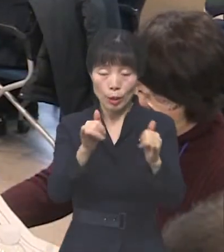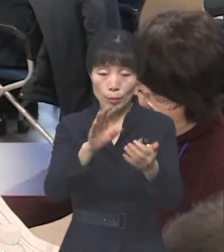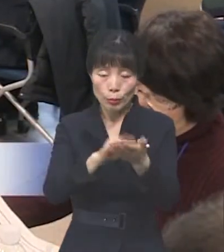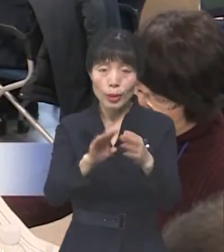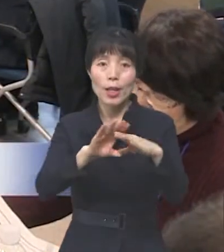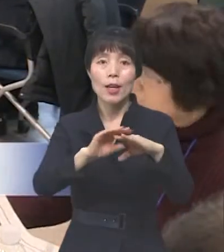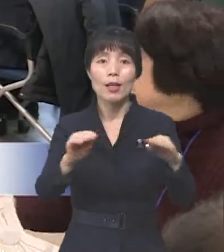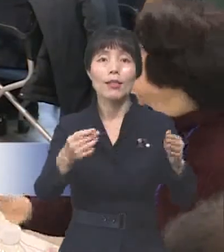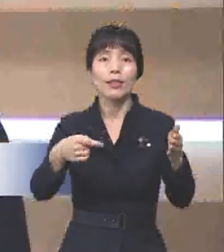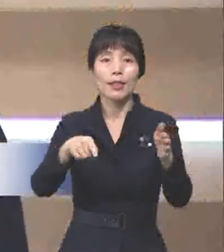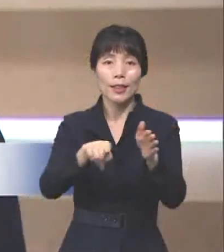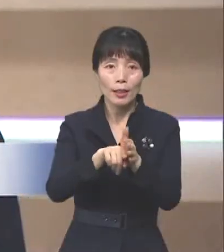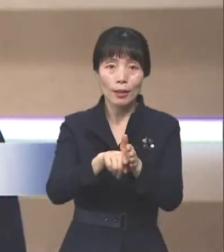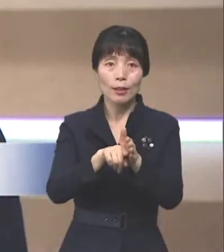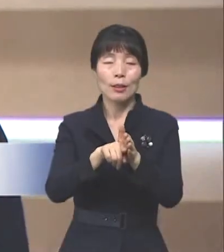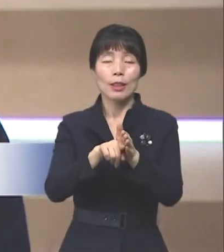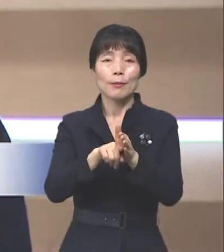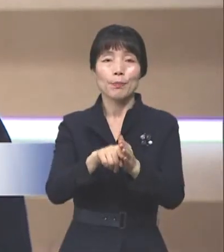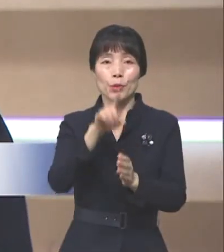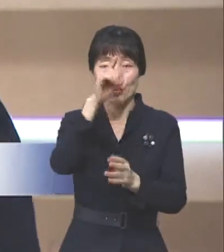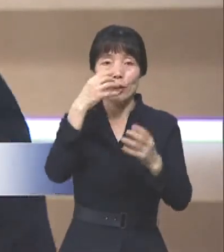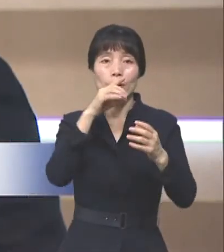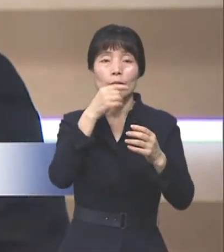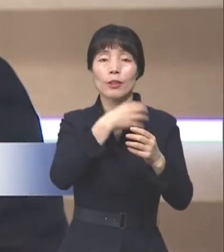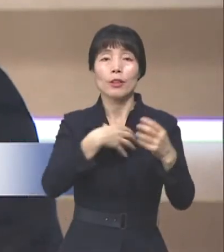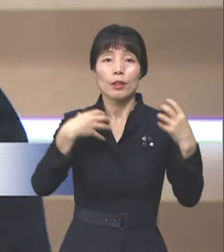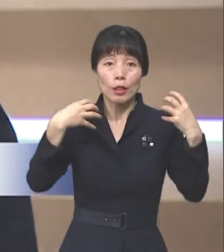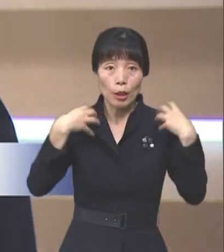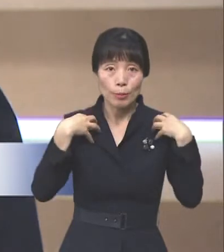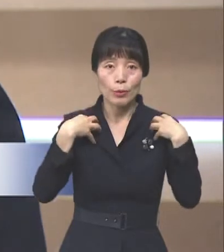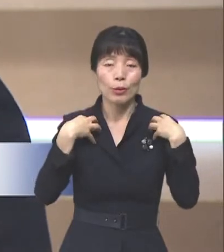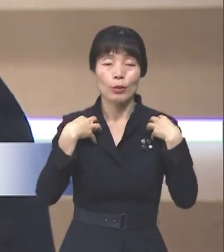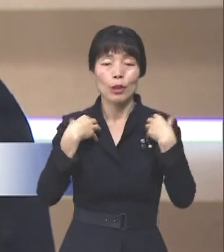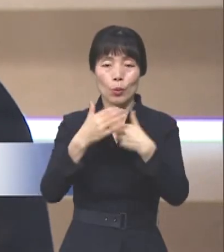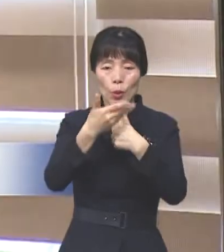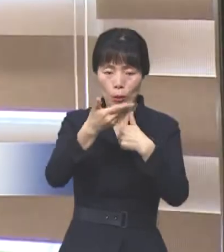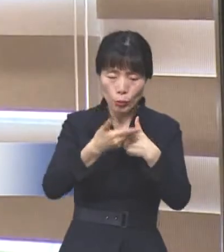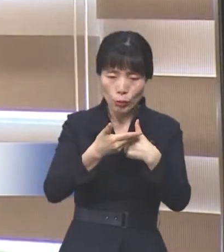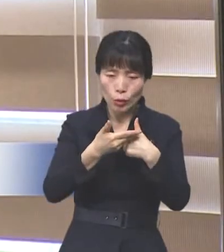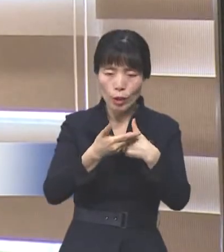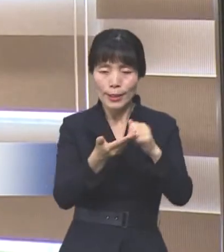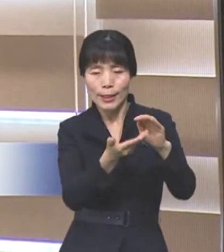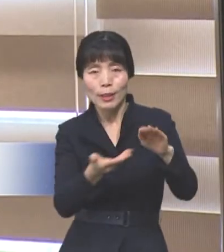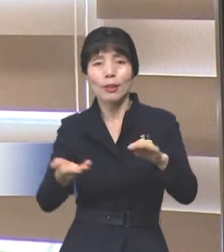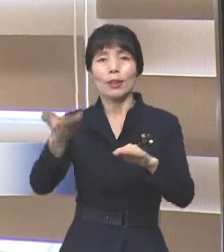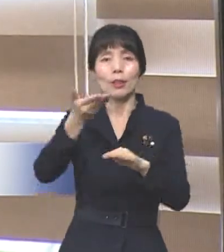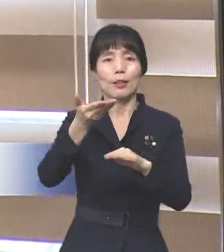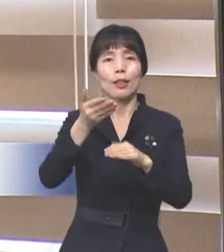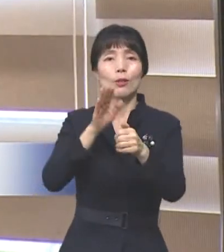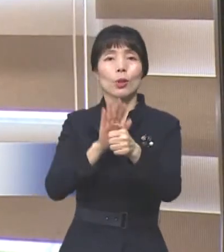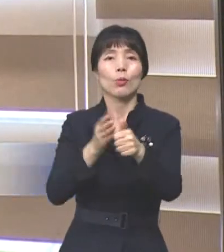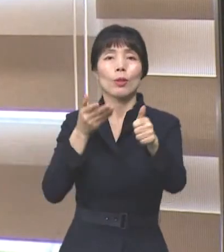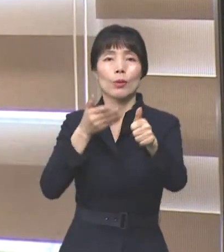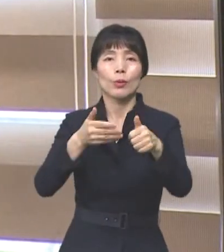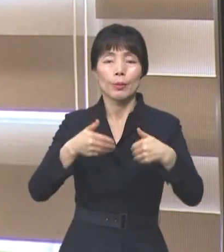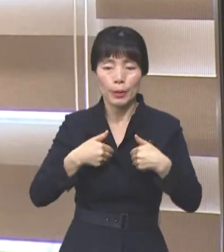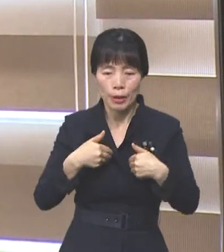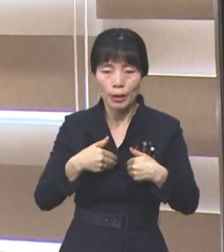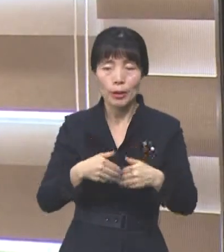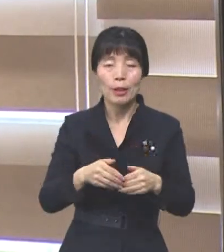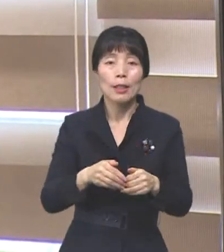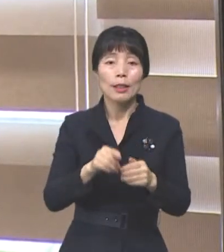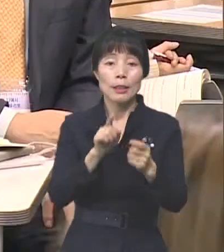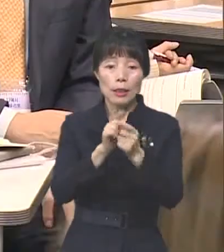문제를 해소하기 위해선 중앙정부가 주도하는 현 복지정책의 한계를 넘어서야 한다고 지적합니다. 실제